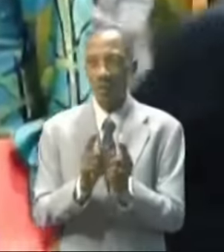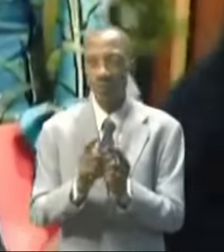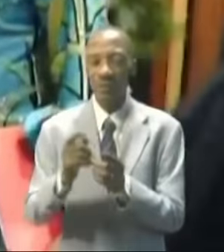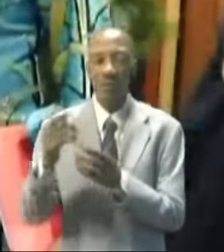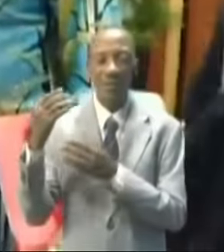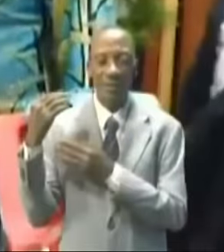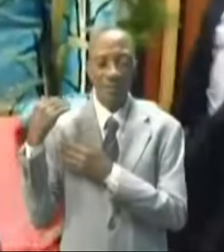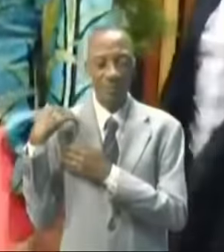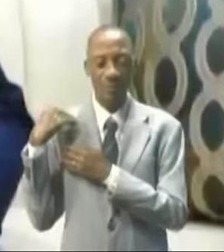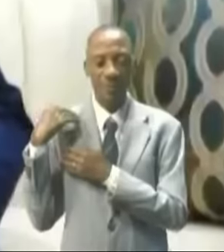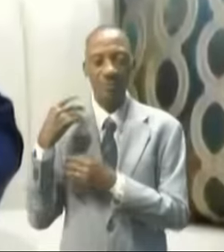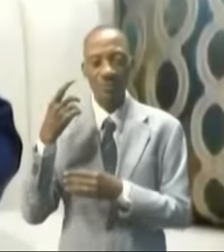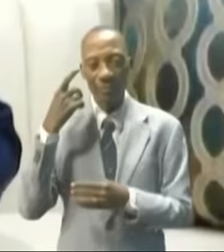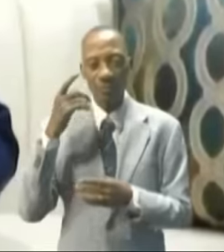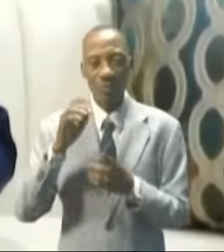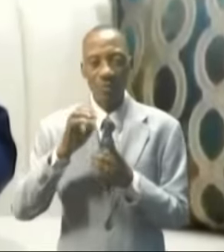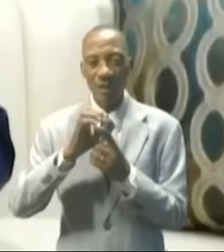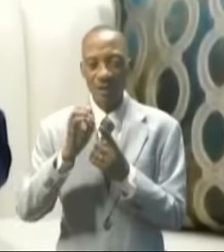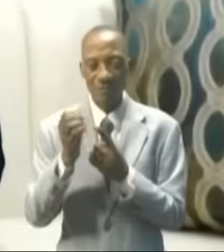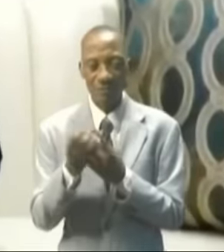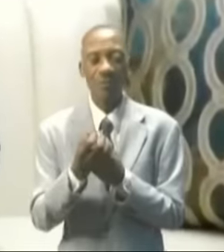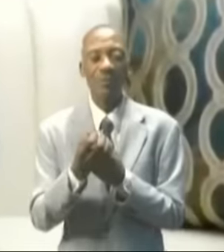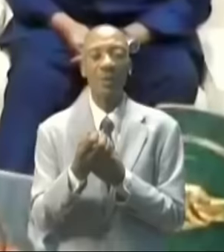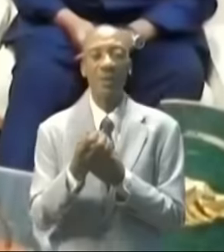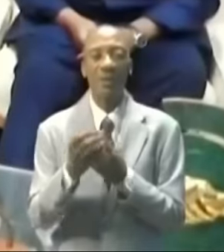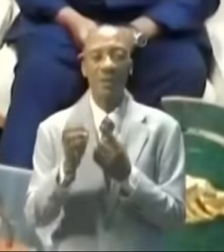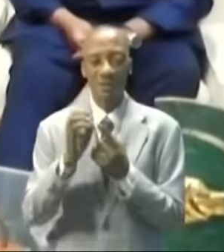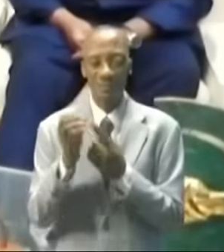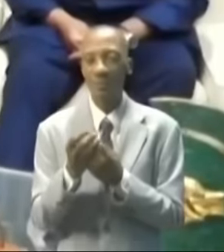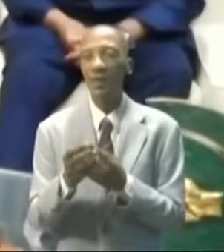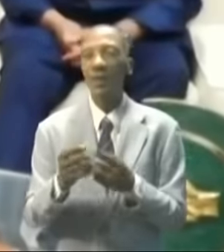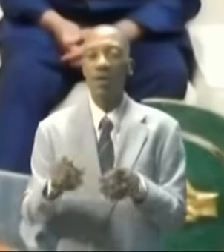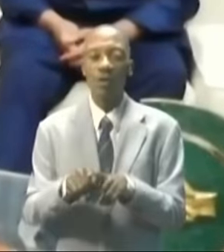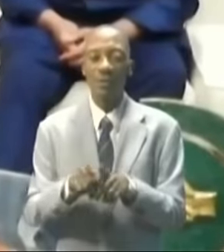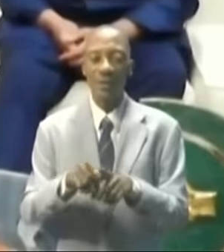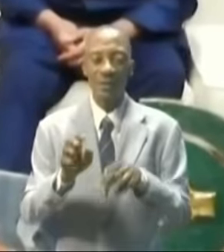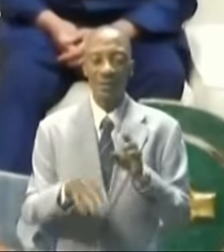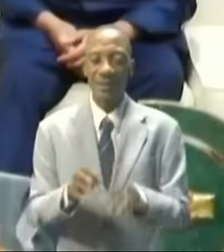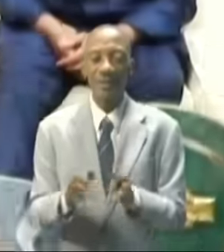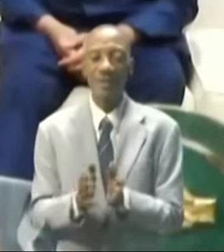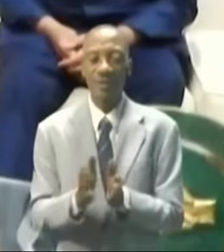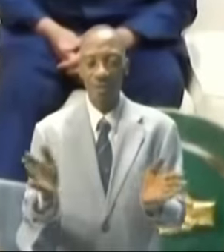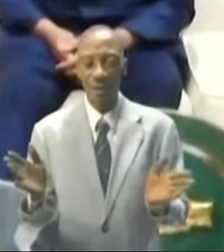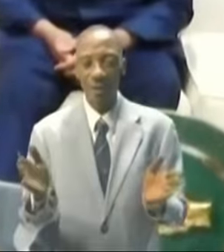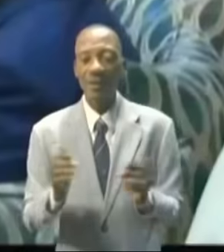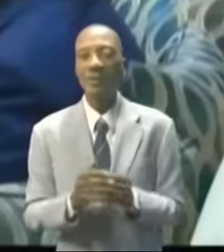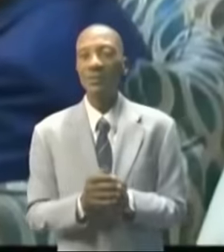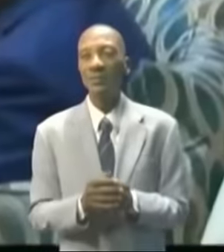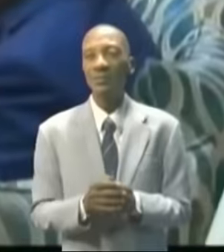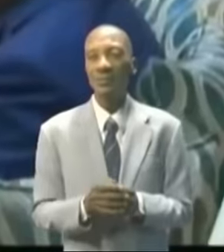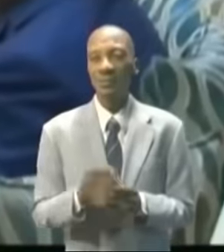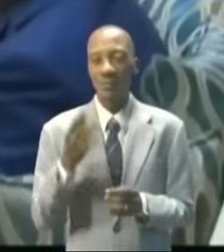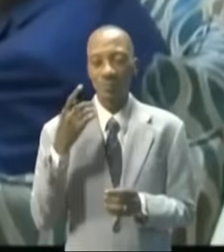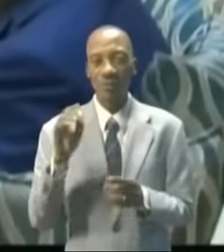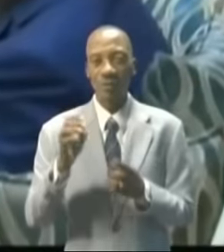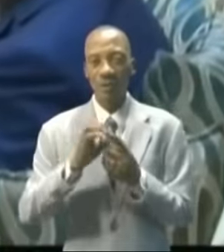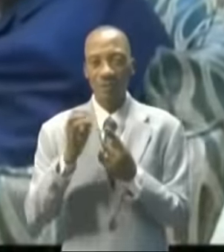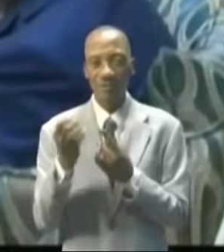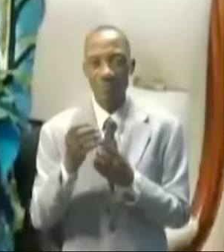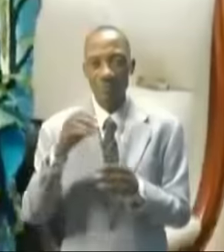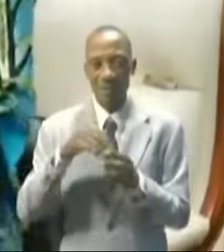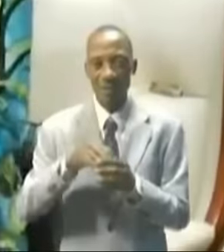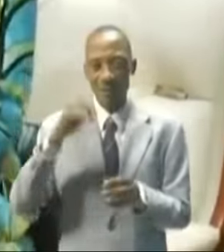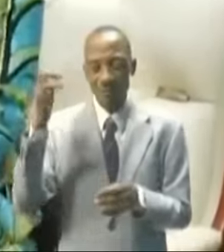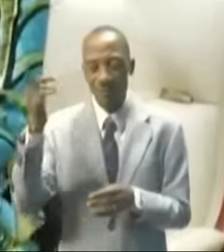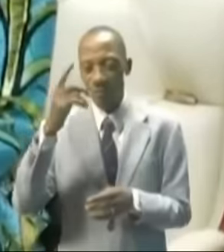mardi Madame Arlette Soudan-Nonout, ministre du Congo-Brazzaville en charge de l'environnement, du développement